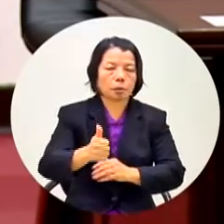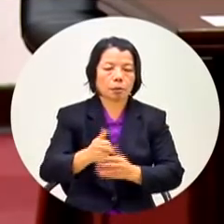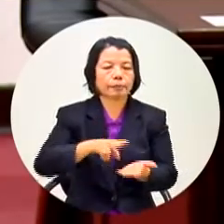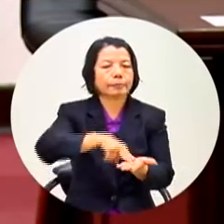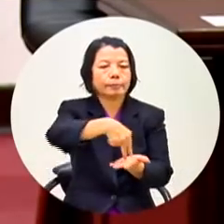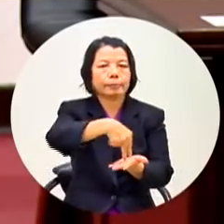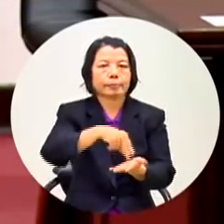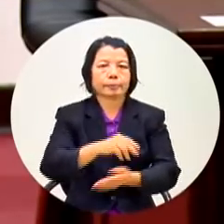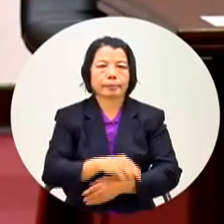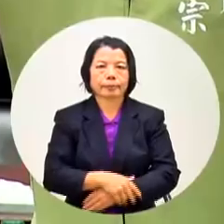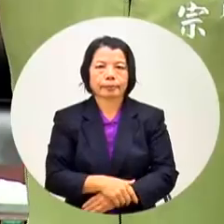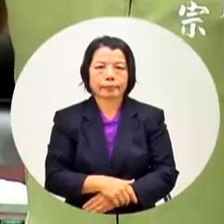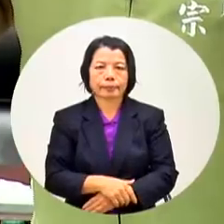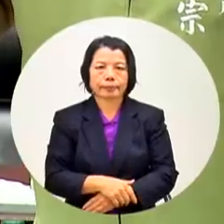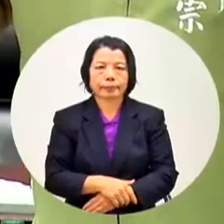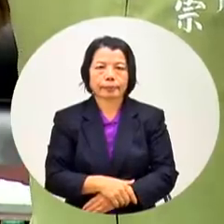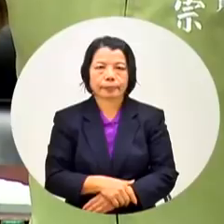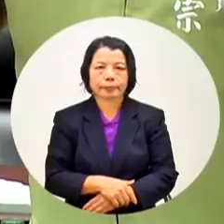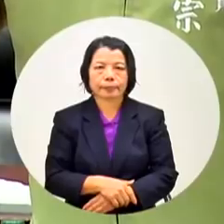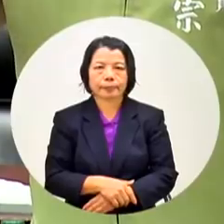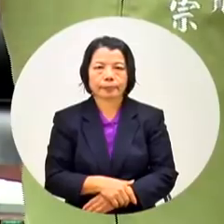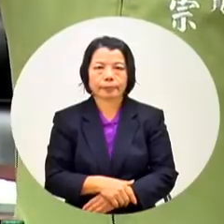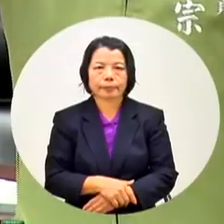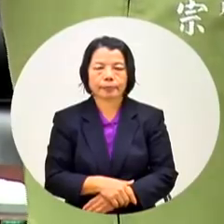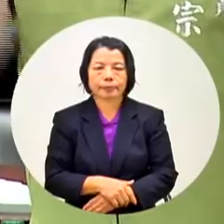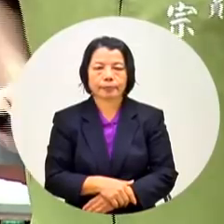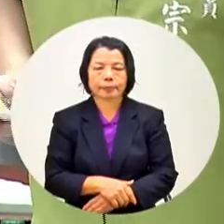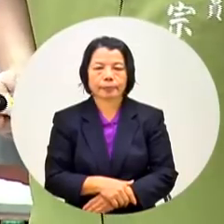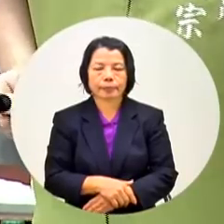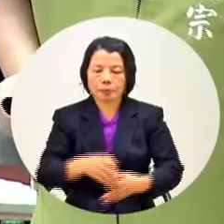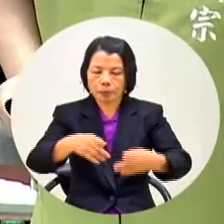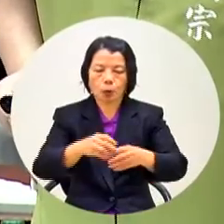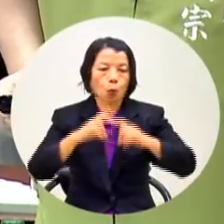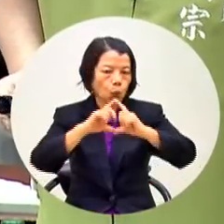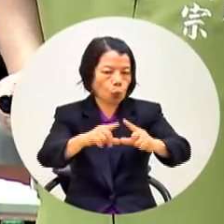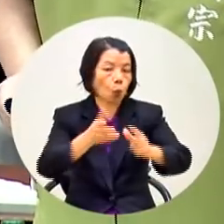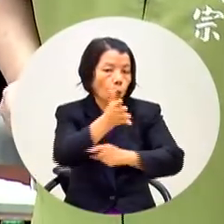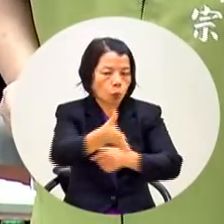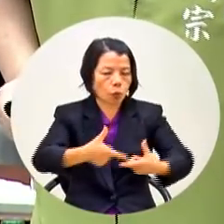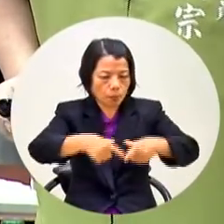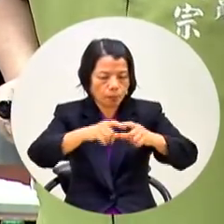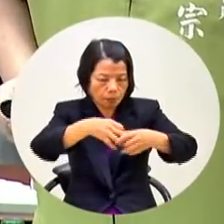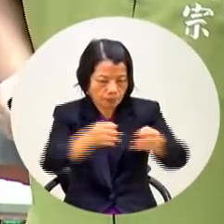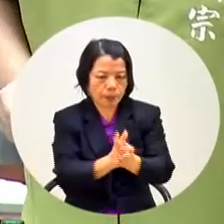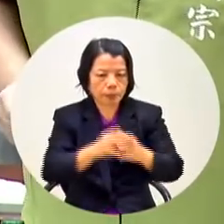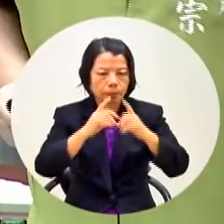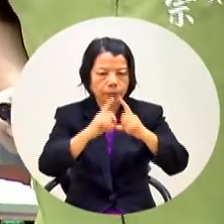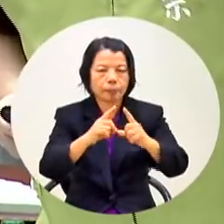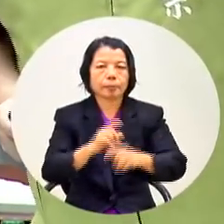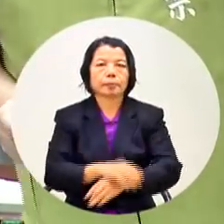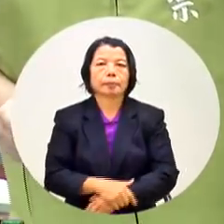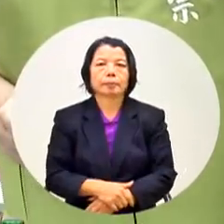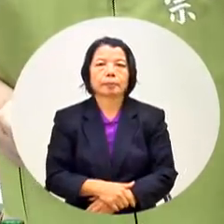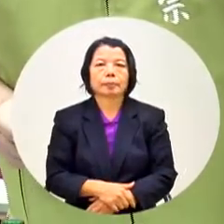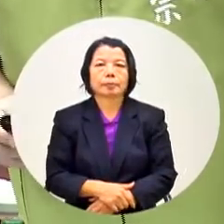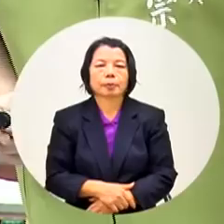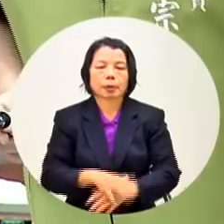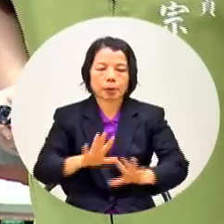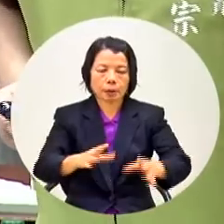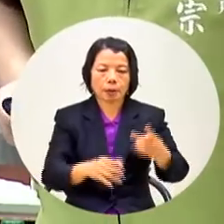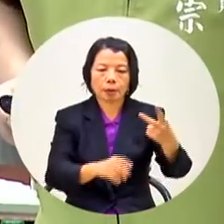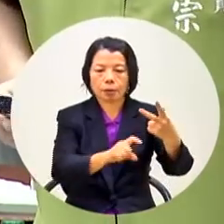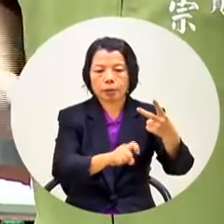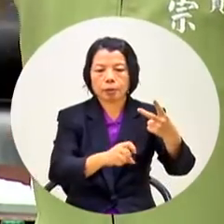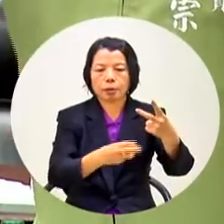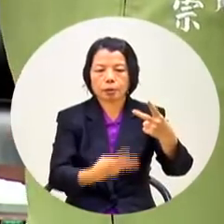问即答了，哈。好，这个是今年2月13号东森新闻台关键时刻里